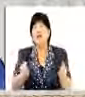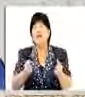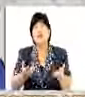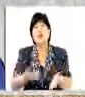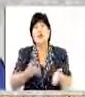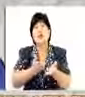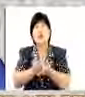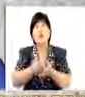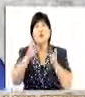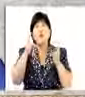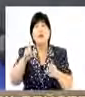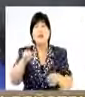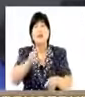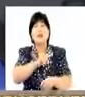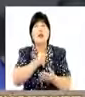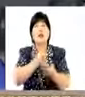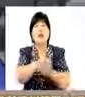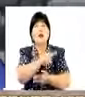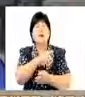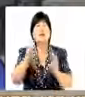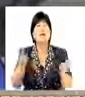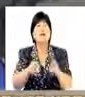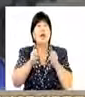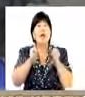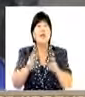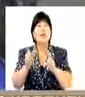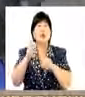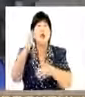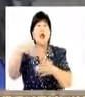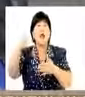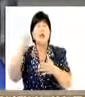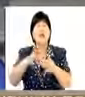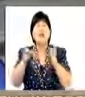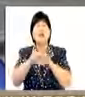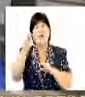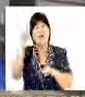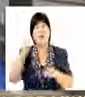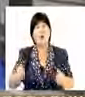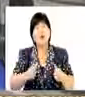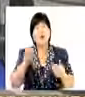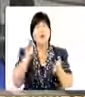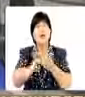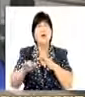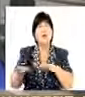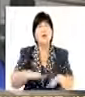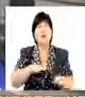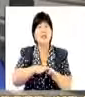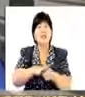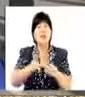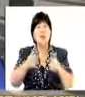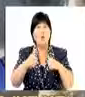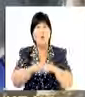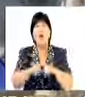службы. Пострадавший доставлен в больницу. Возгорание опасного груза ликвидировано. Цель учения – оценка действий местных исполнительных